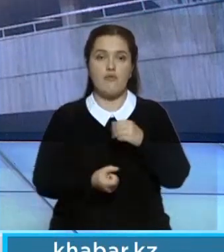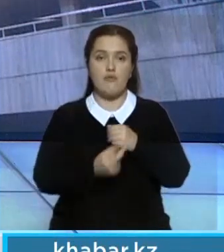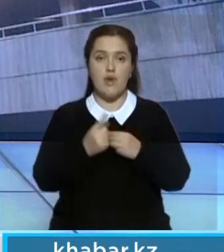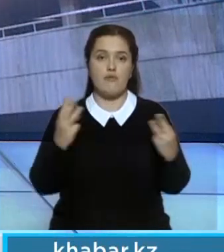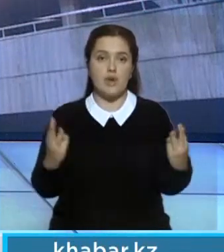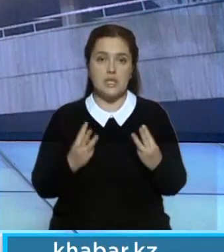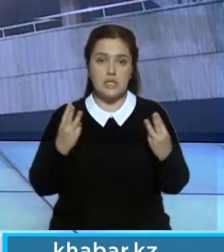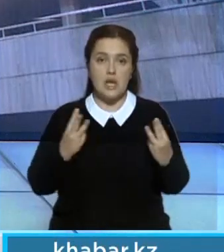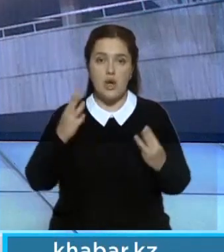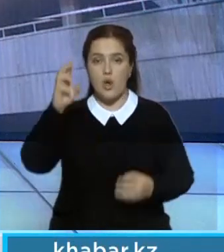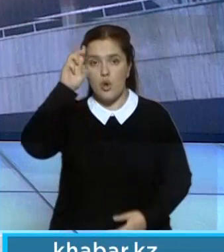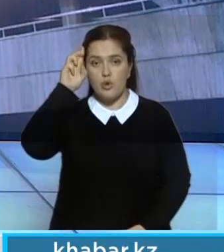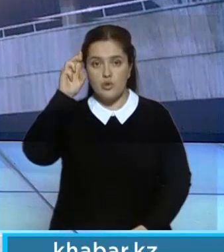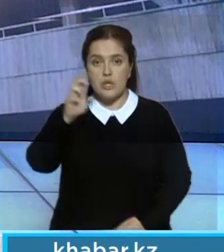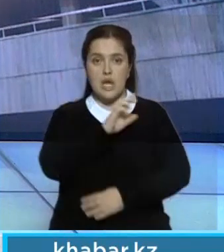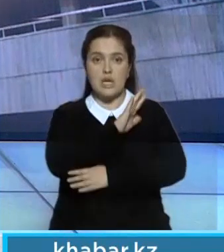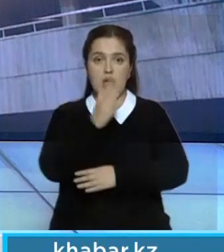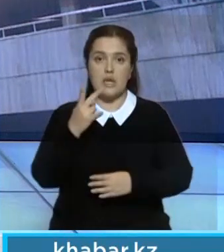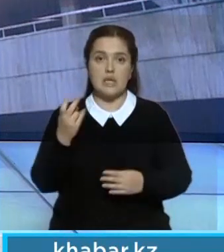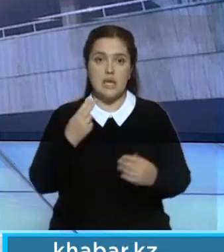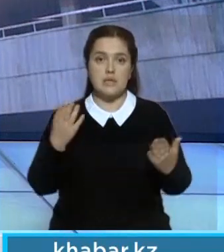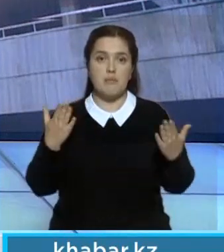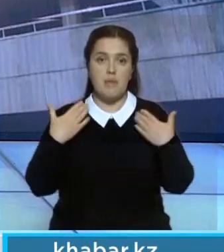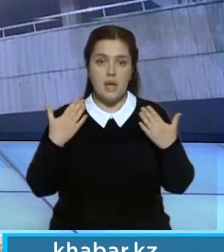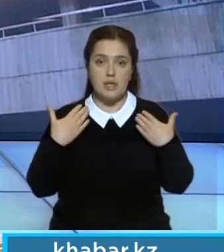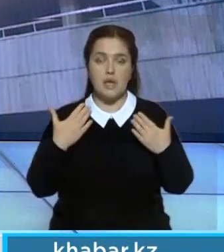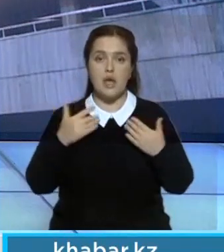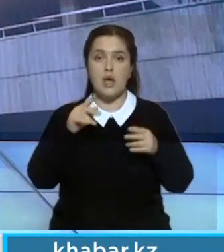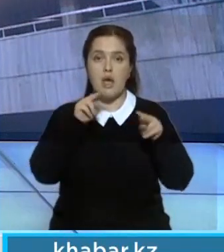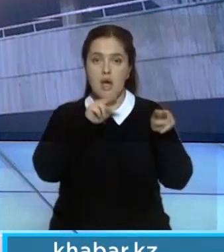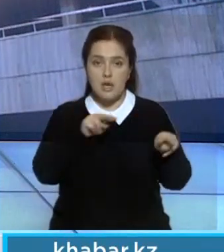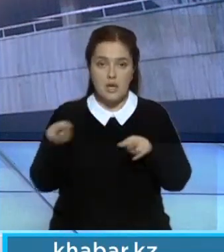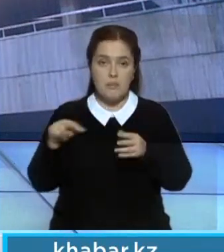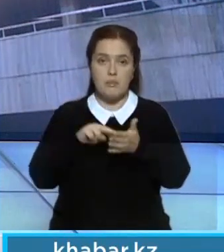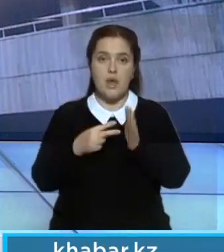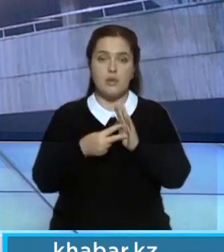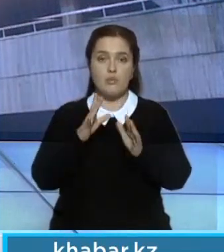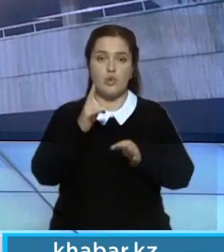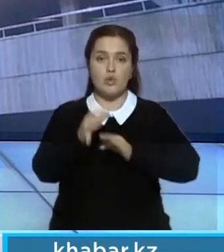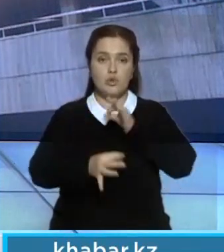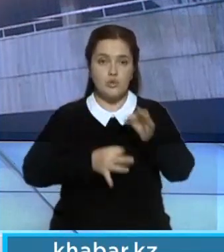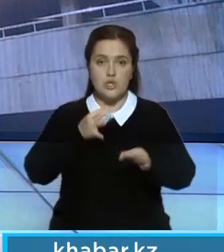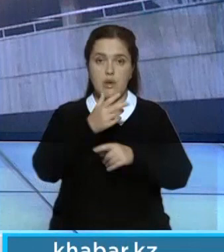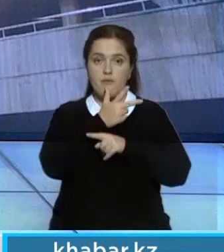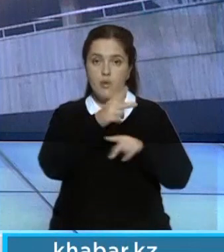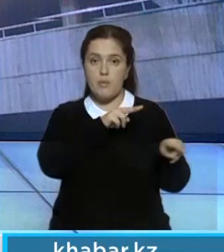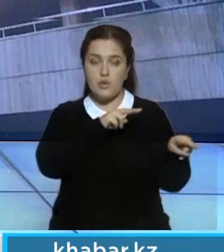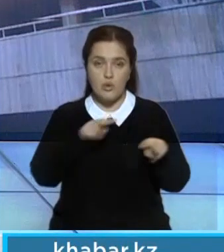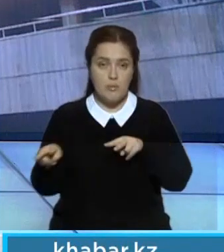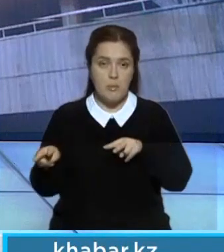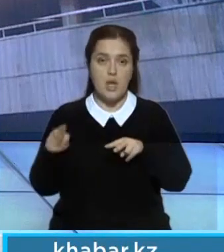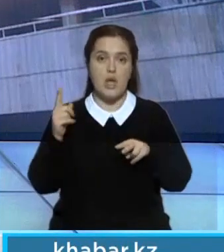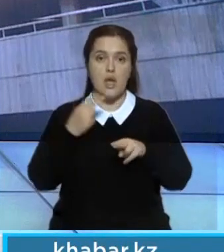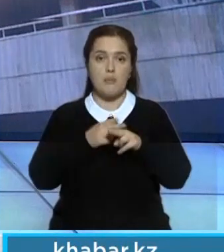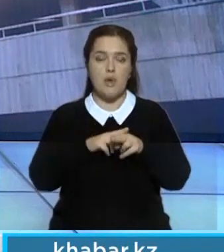возгорания. Территории Государственного лесного фонда, нацпарки, заповедники, особо охраняемые зоны планируется охватить круглосуточным